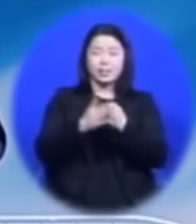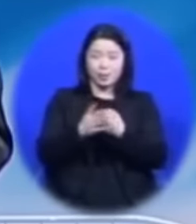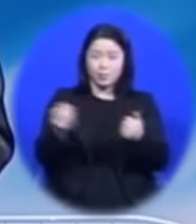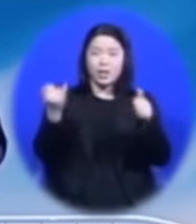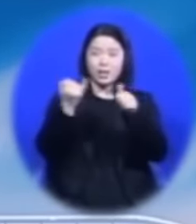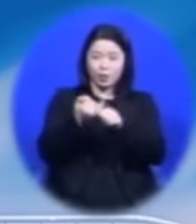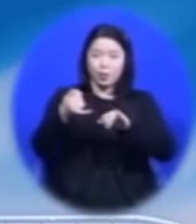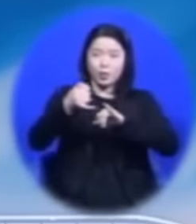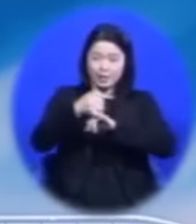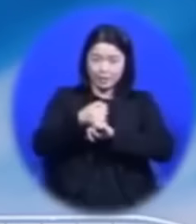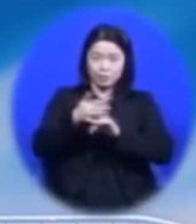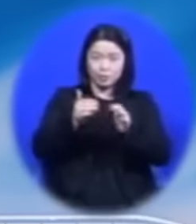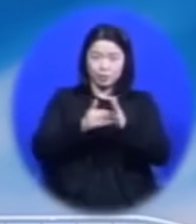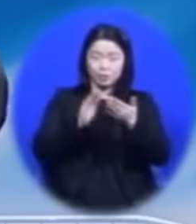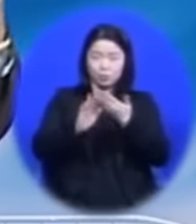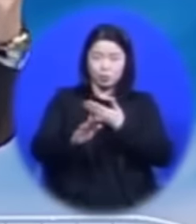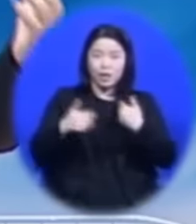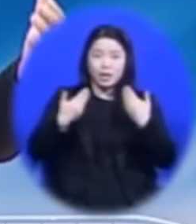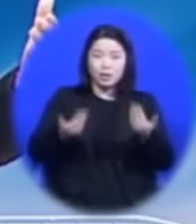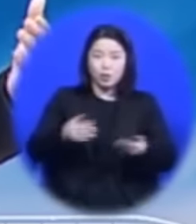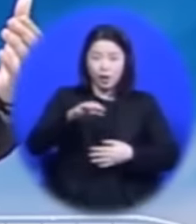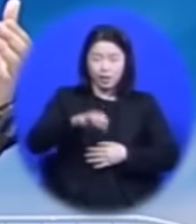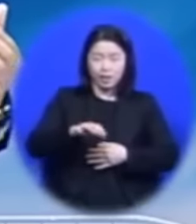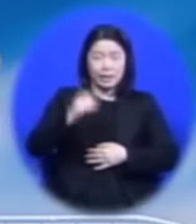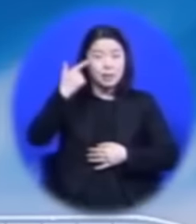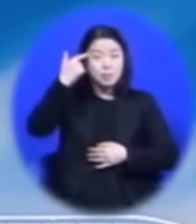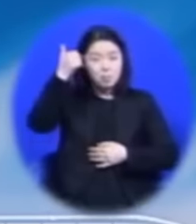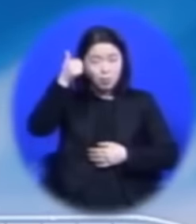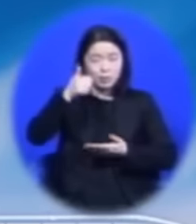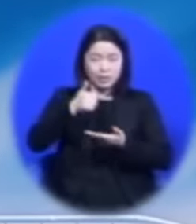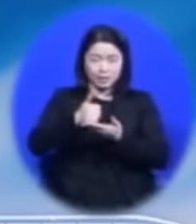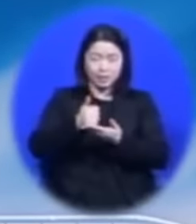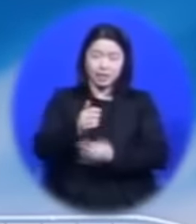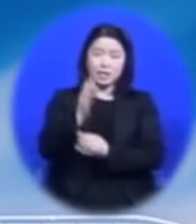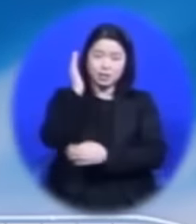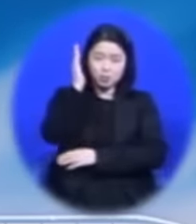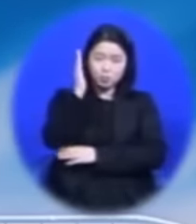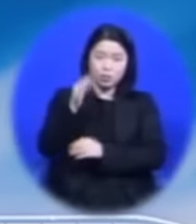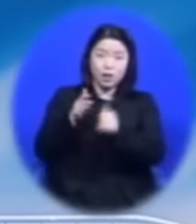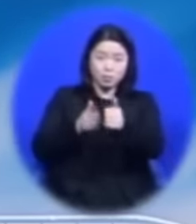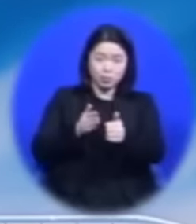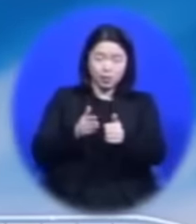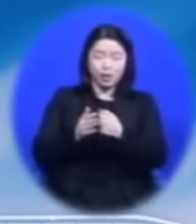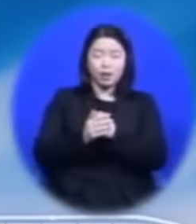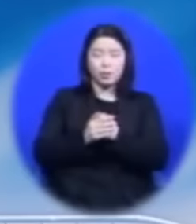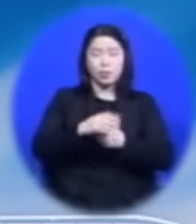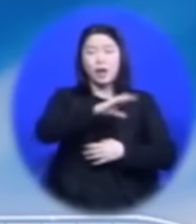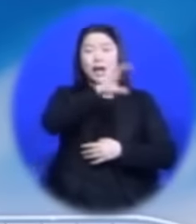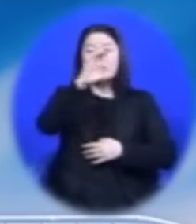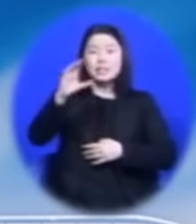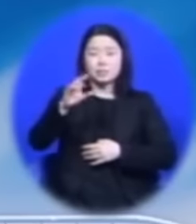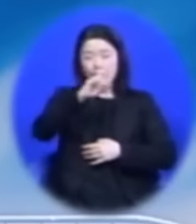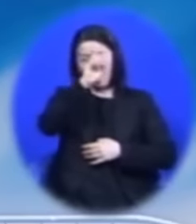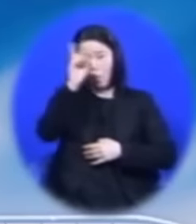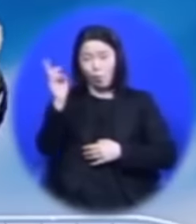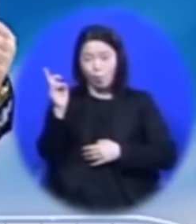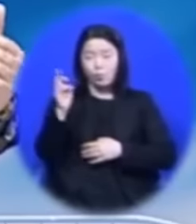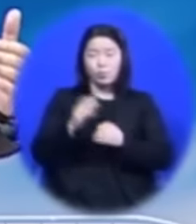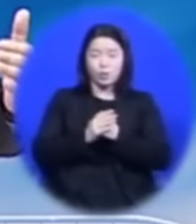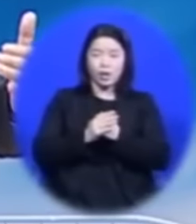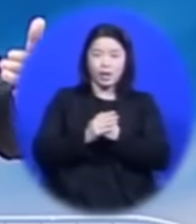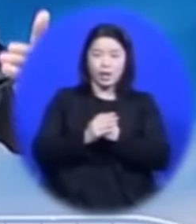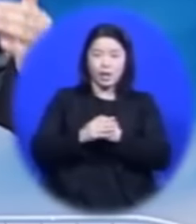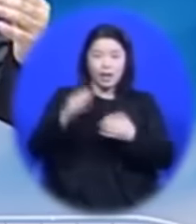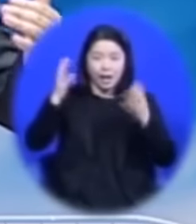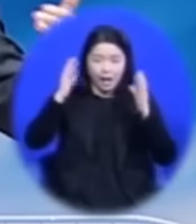결혼을 약속하고 요양원에 있는 원목님에게 주례 부탁을 하고 그리고 크리스마스 오후에